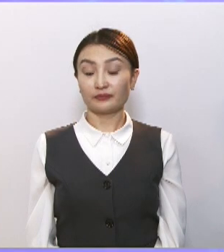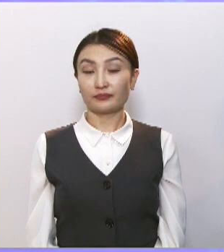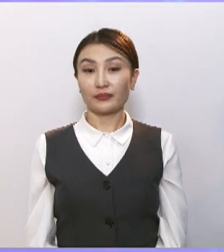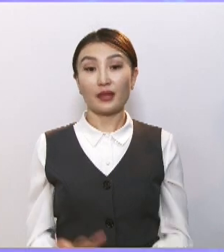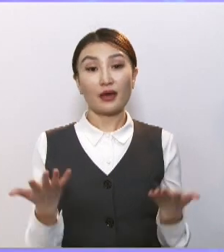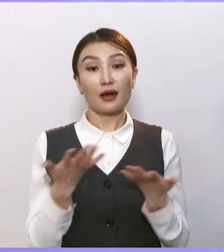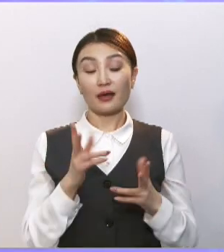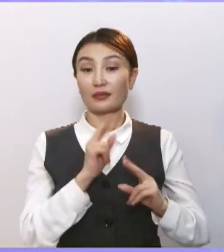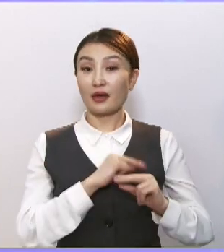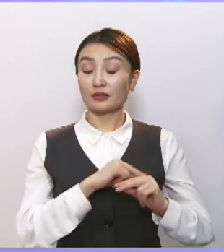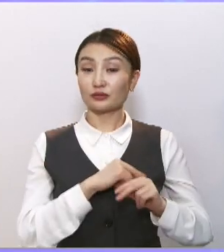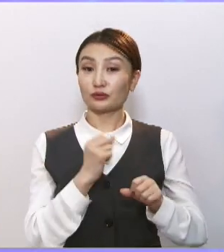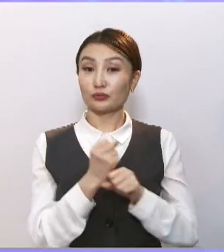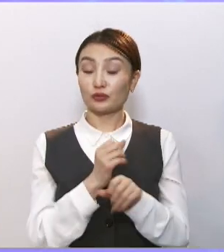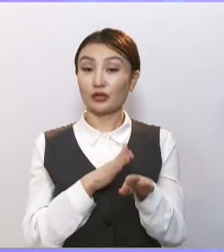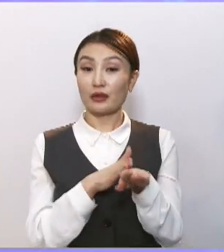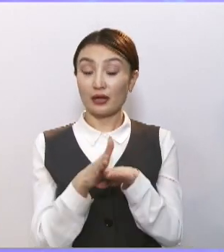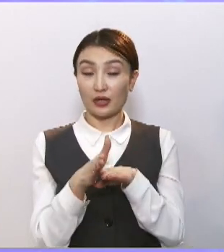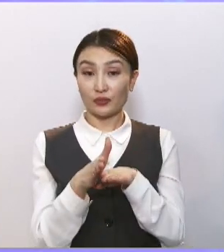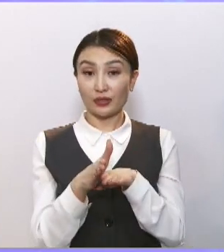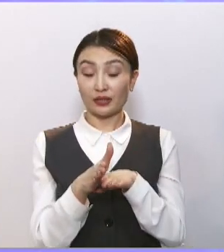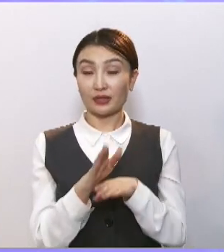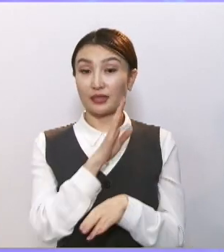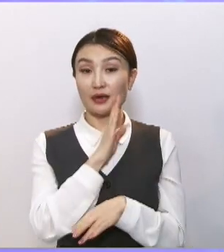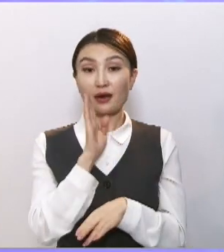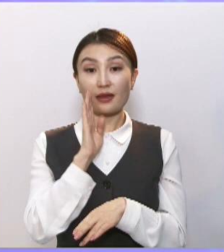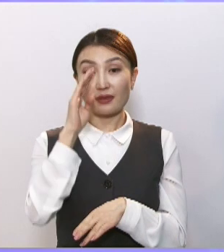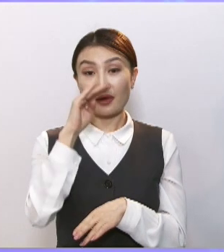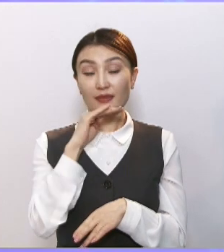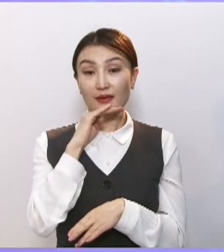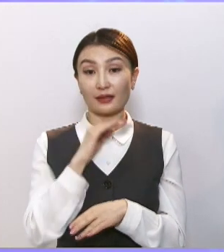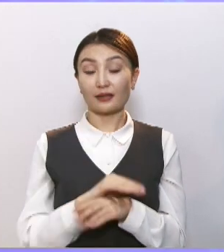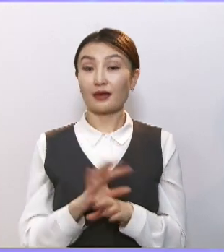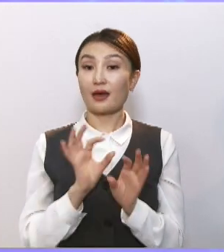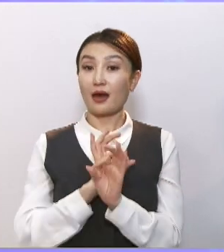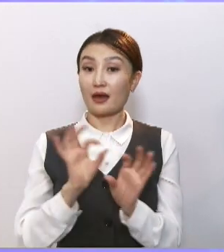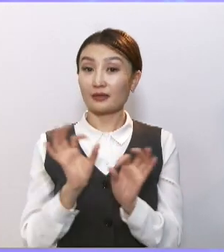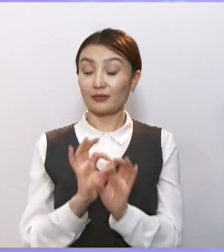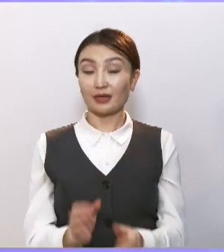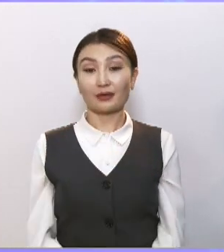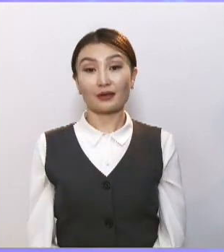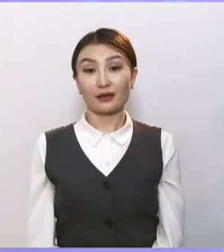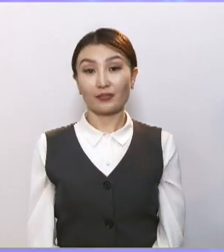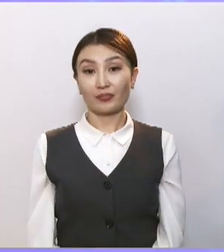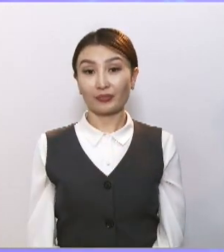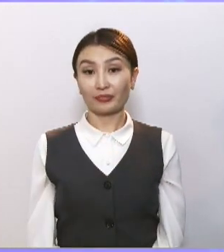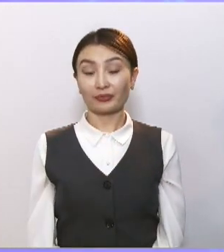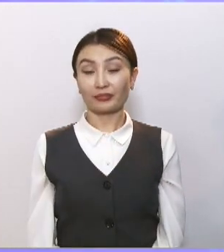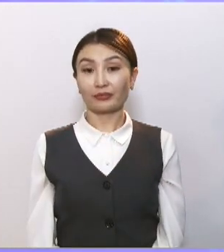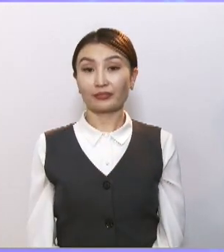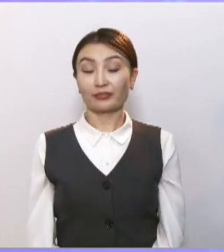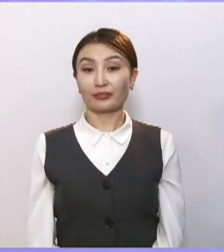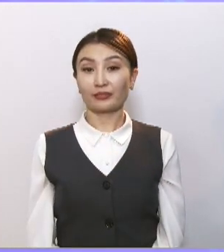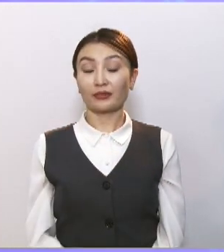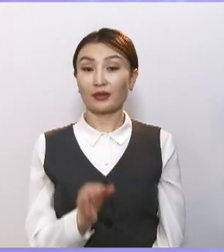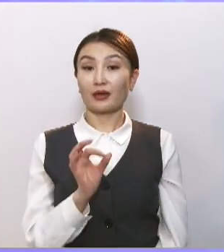Кандай жумуш аткара турганыңарды ата-энеңерге айтып бергиле.